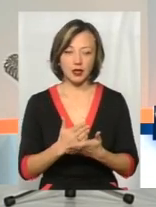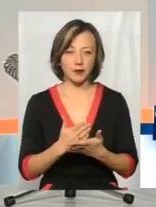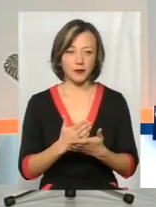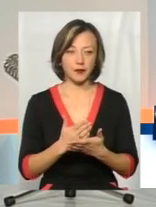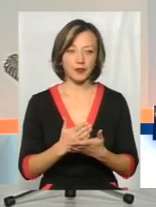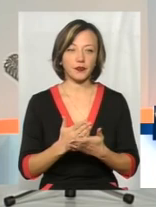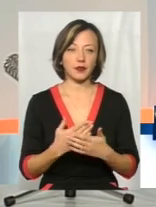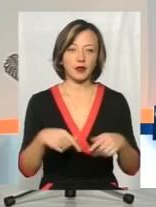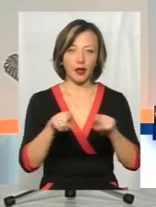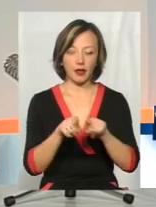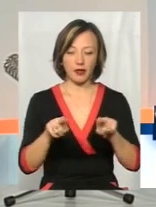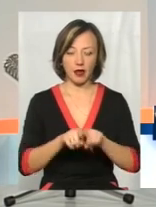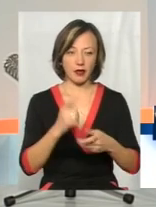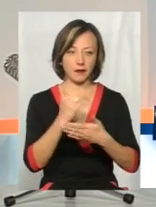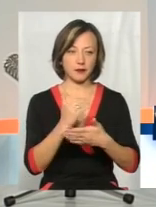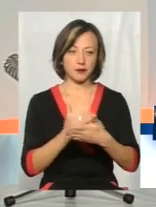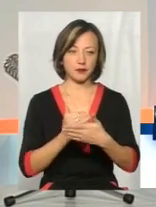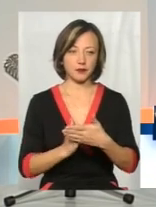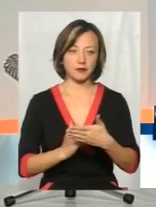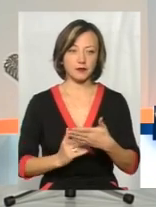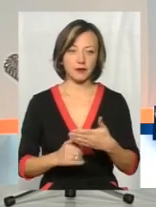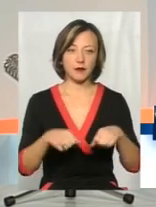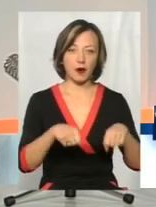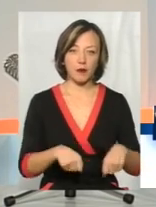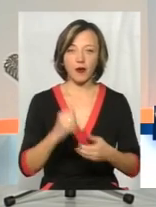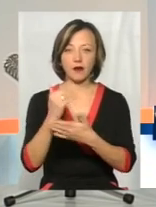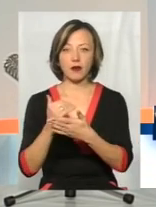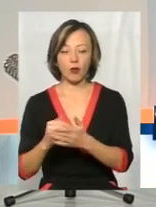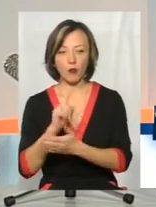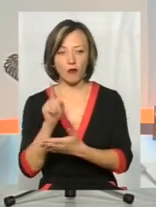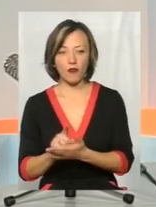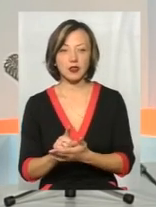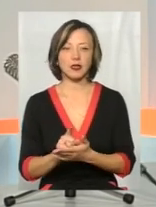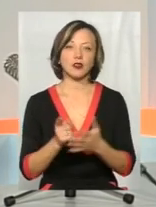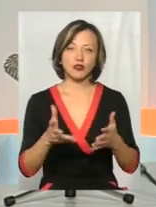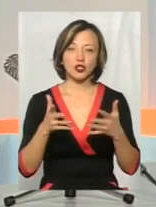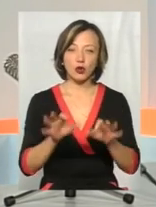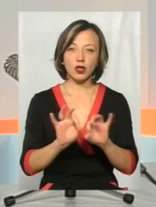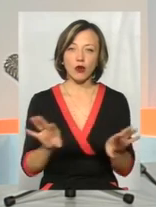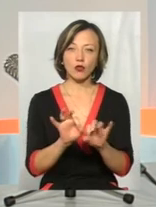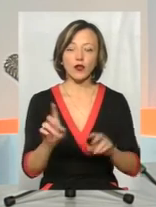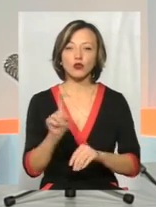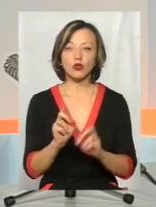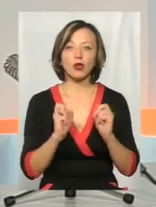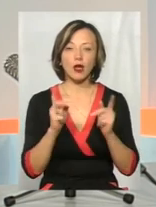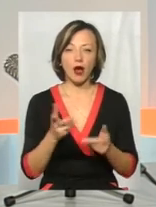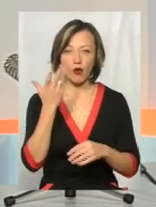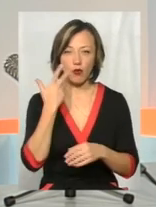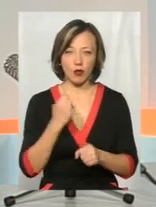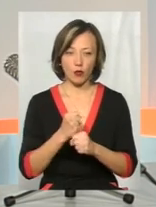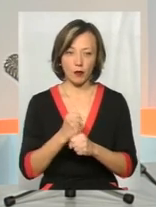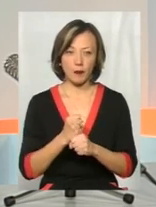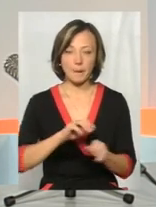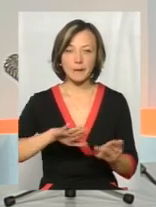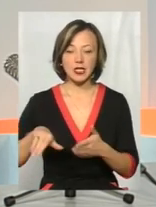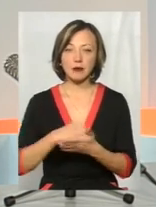є ось такі права, ось такі обов'язки, і чітко трактувати, що, як і коли ми робимо.